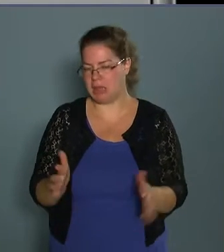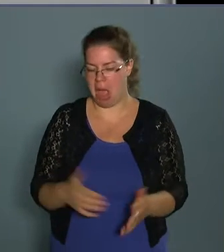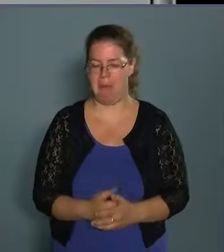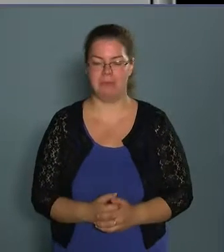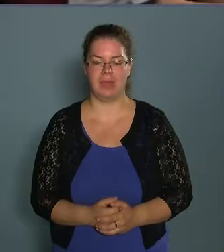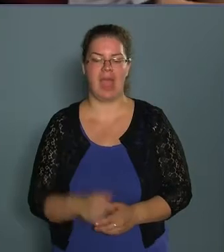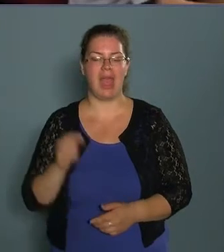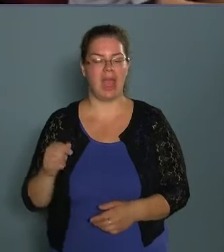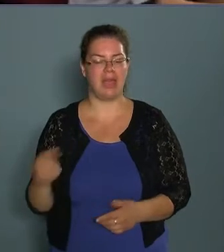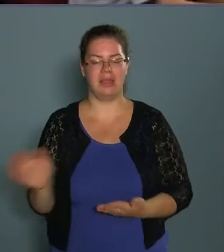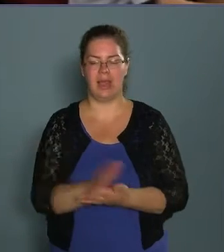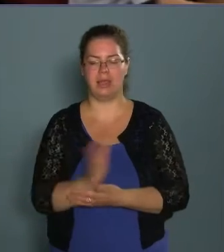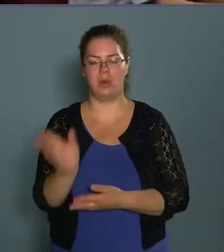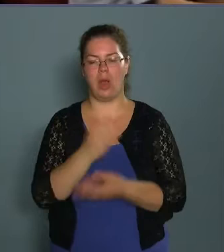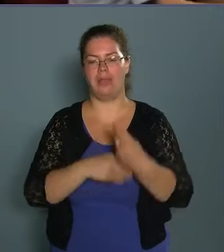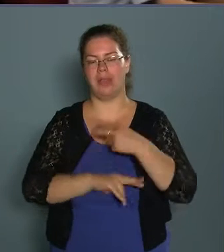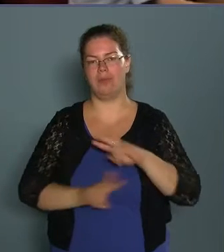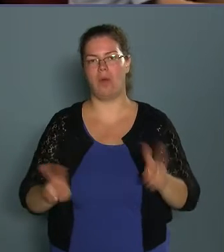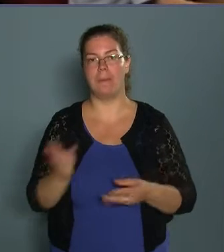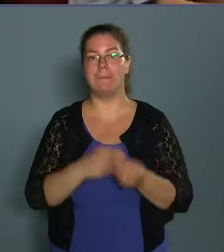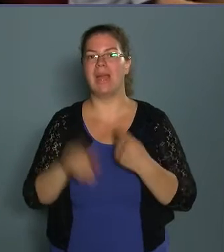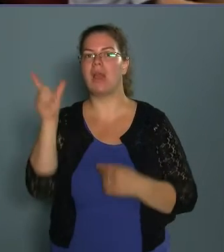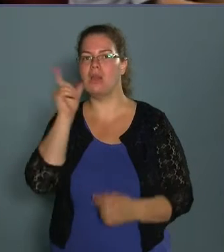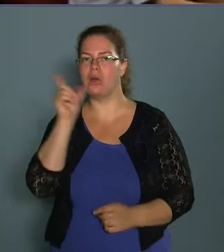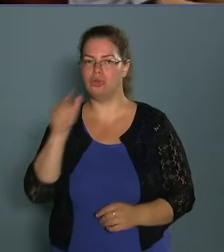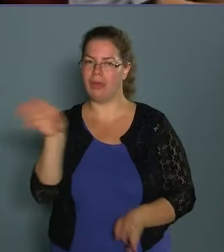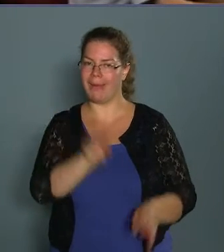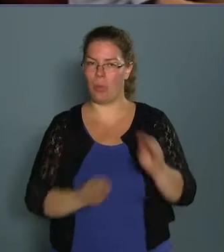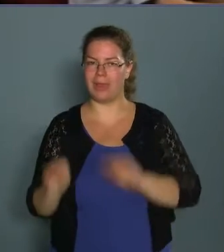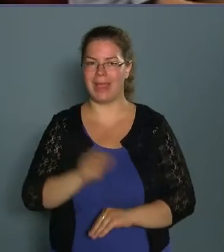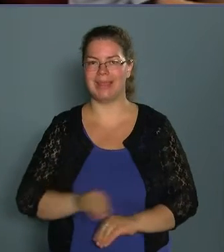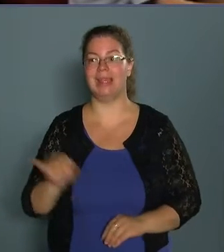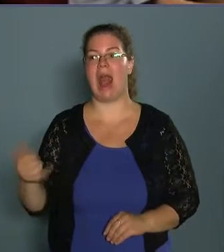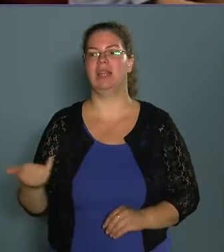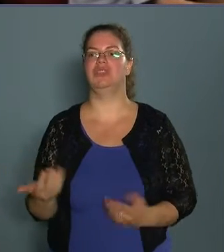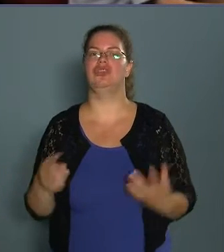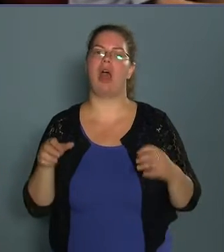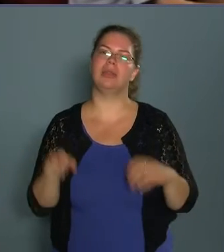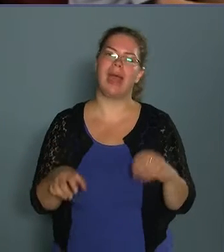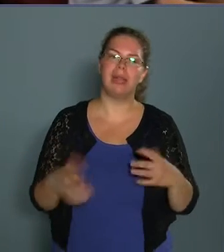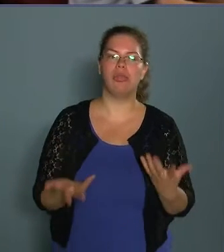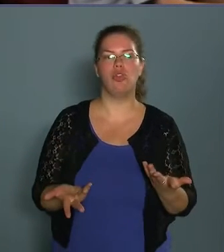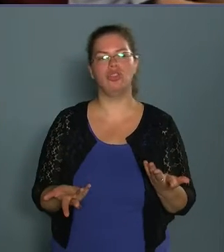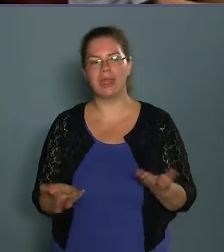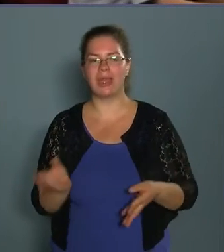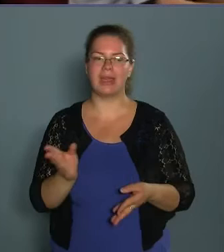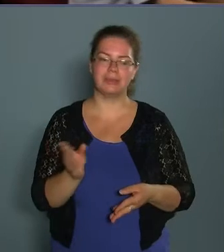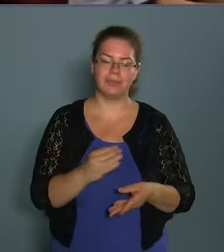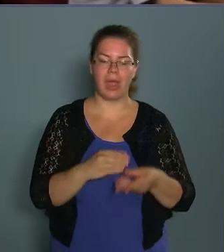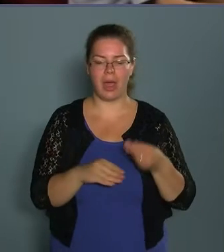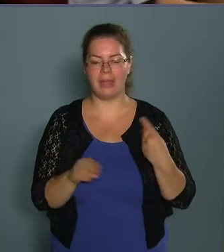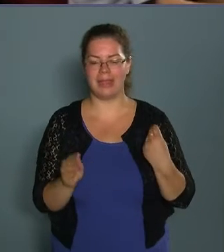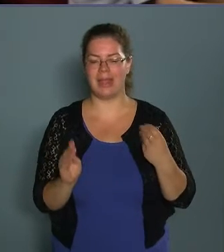Ez pedig egyszerűen azért van, mert a lakosság összetétele és tehetősége, azért